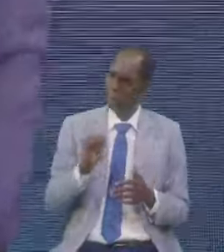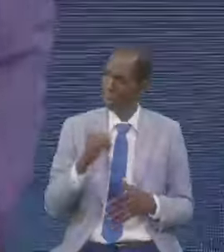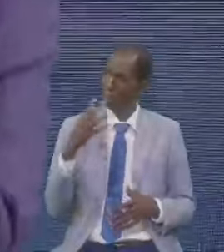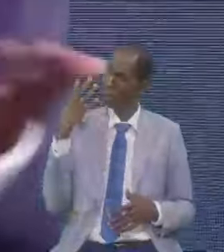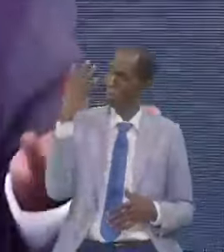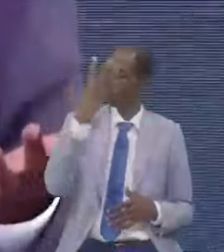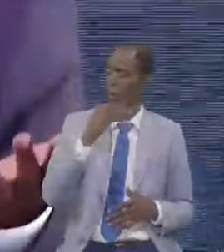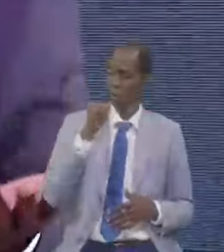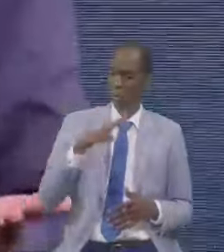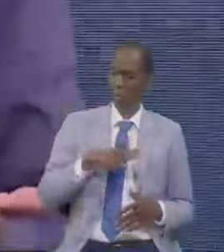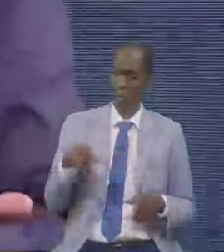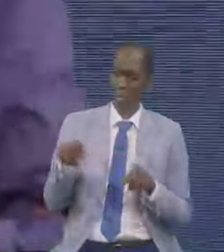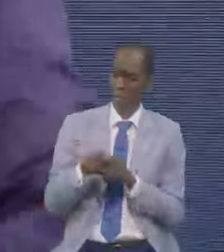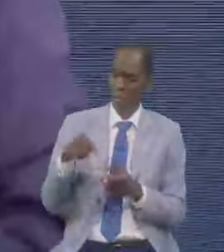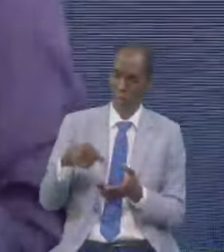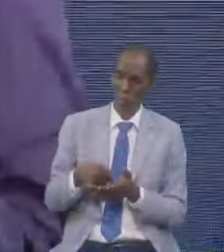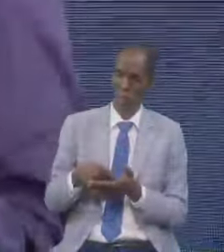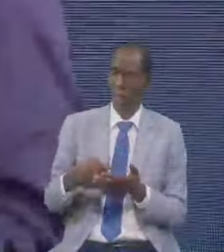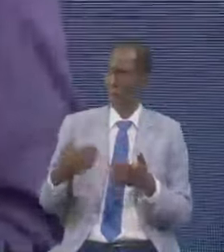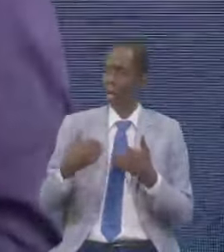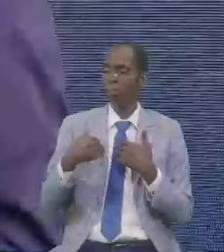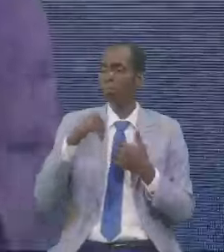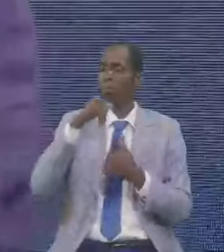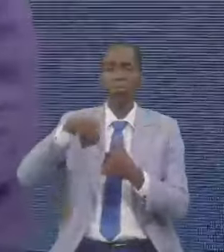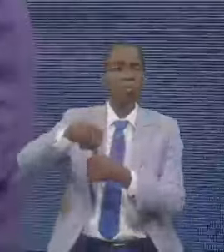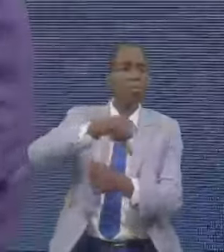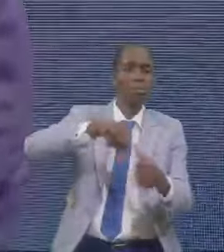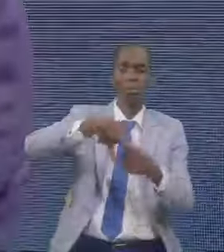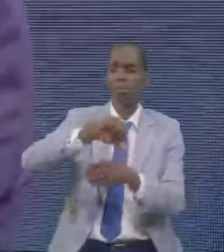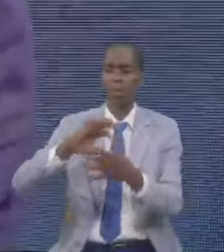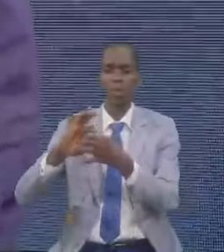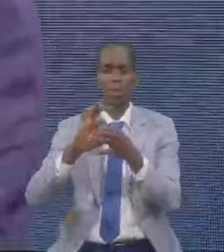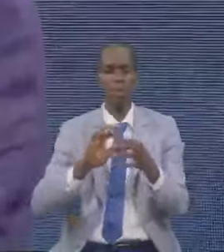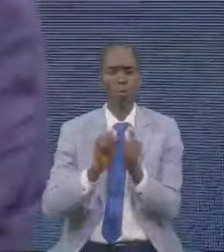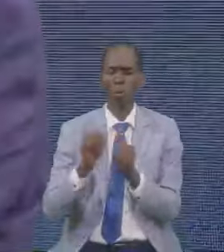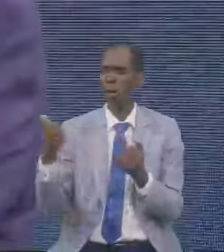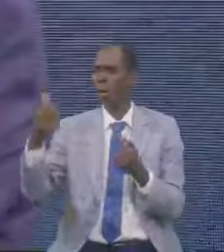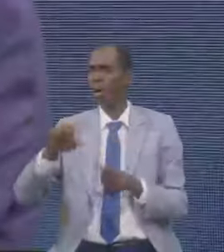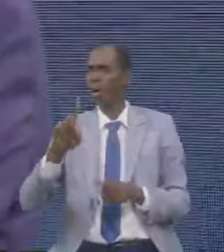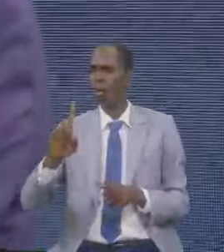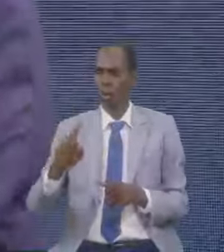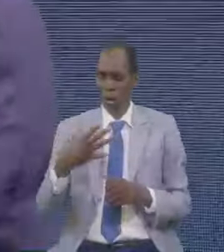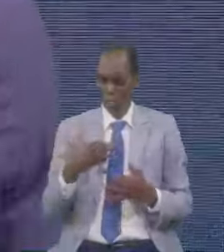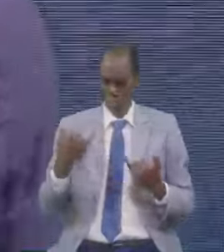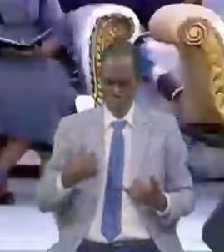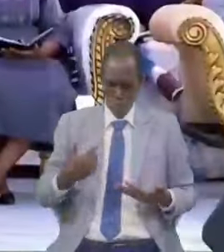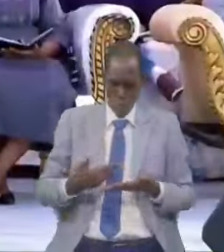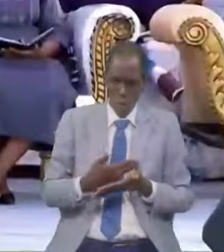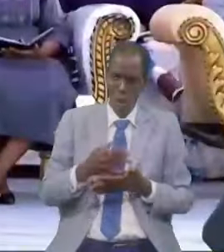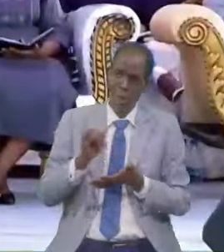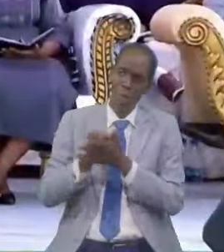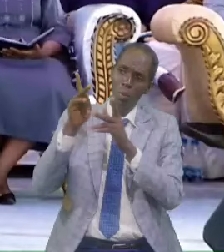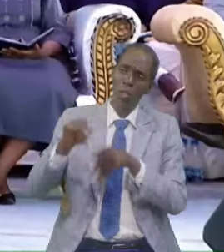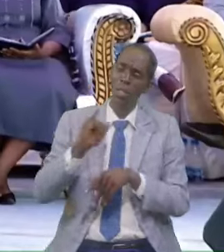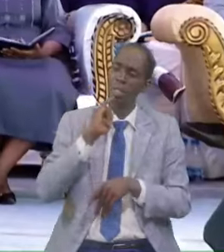been associated with anyone and I have just come and she is 7 years older than I am and is